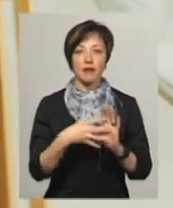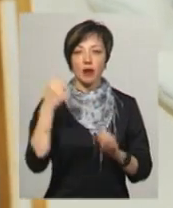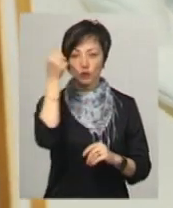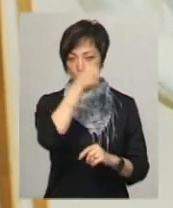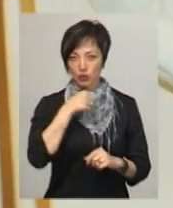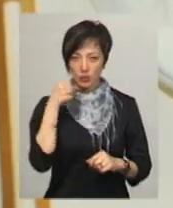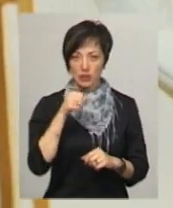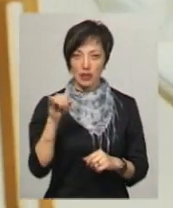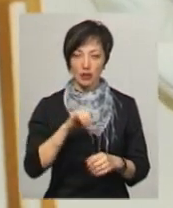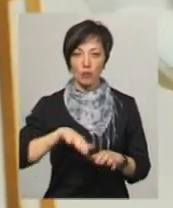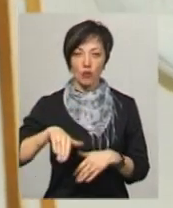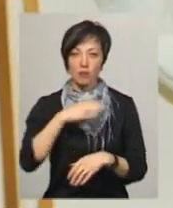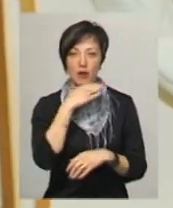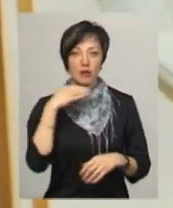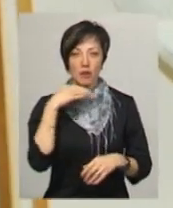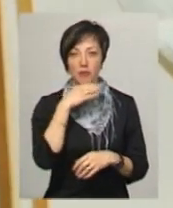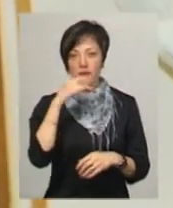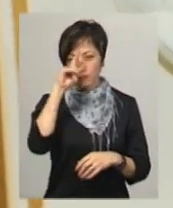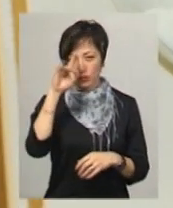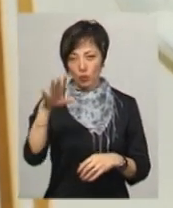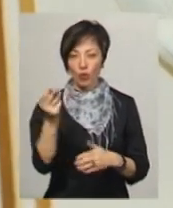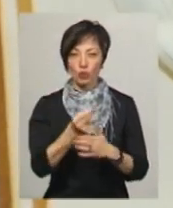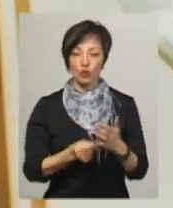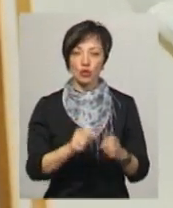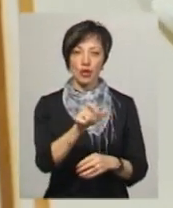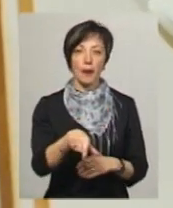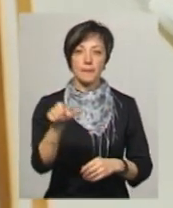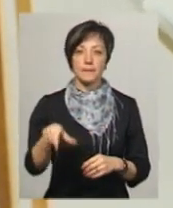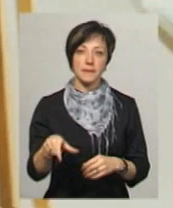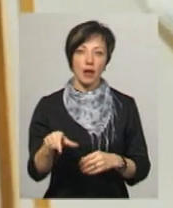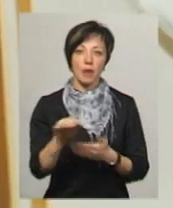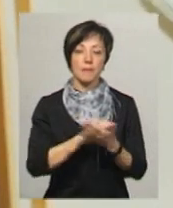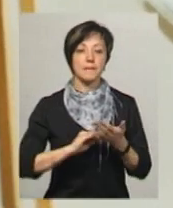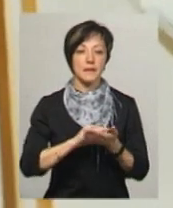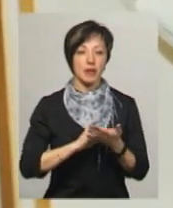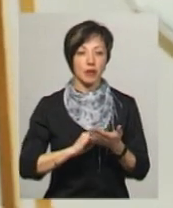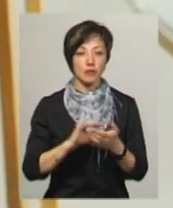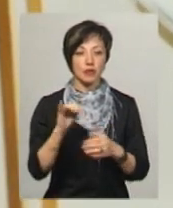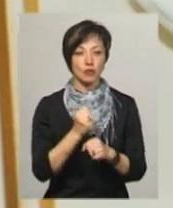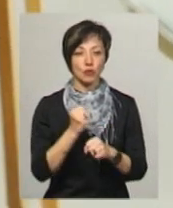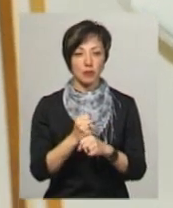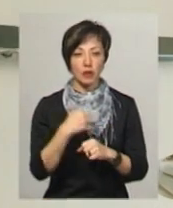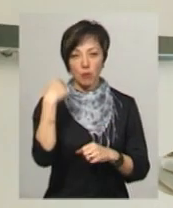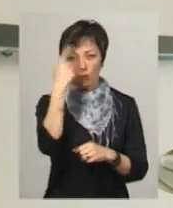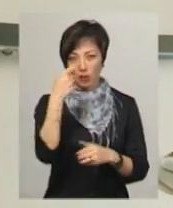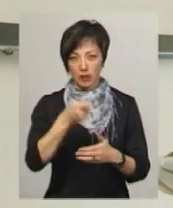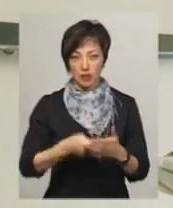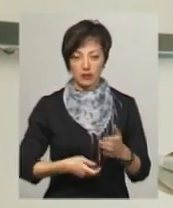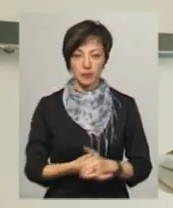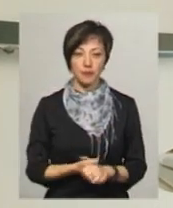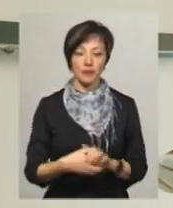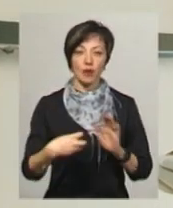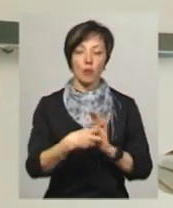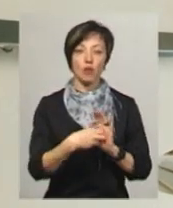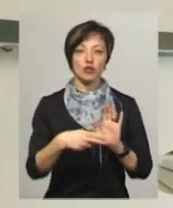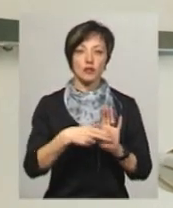1859 році і потім багатьма відомими художниками перемальовувалася і з нею робились портрети. Поштівка